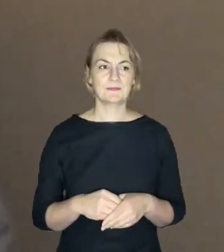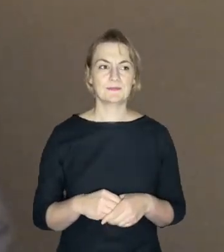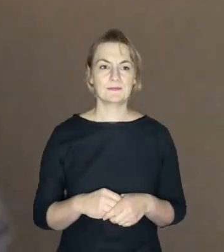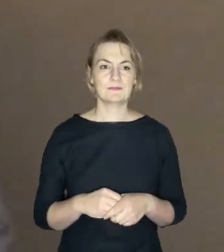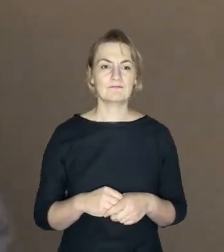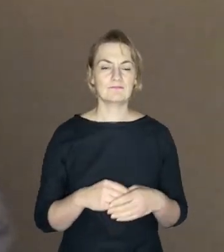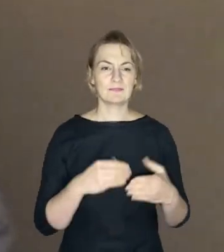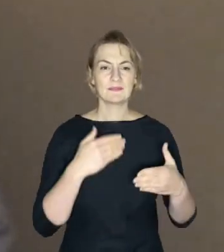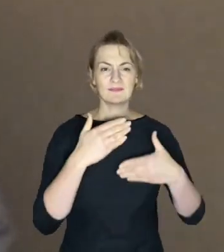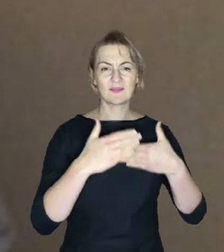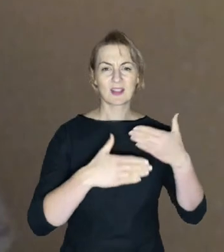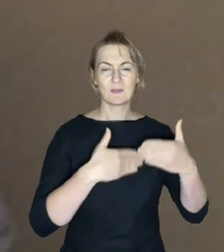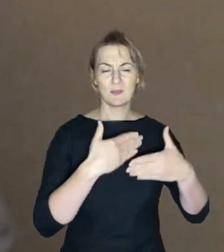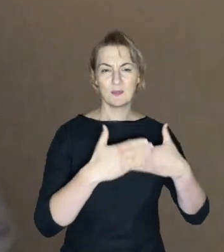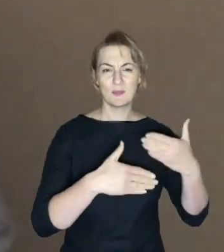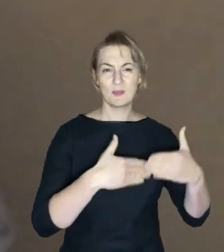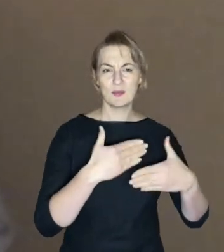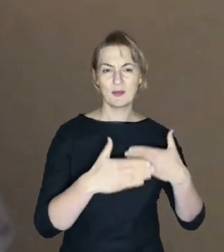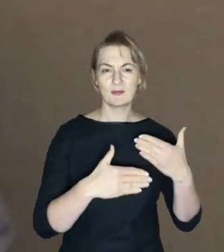procesem